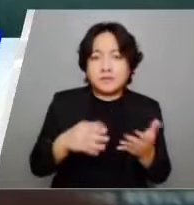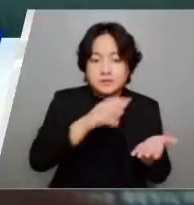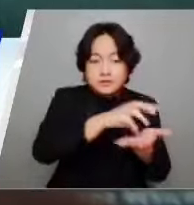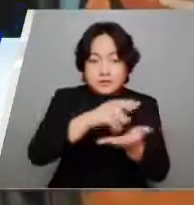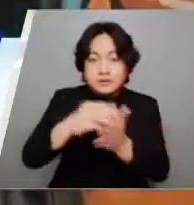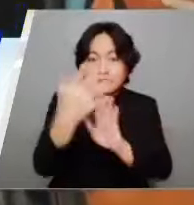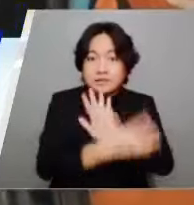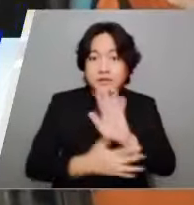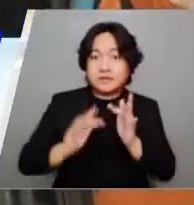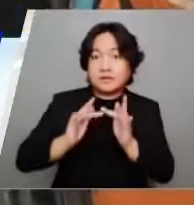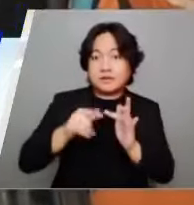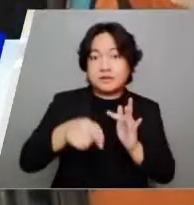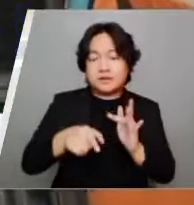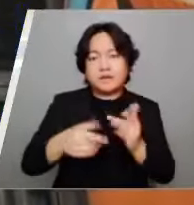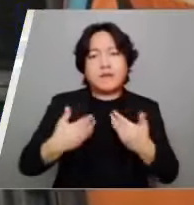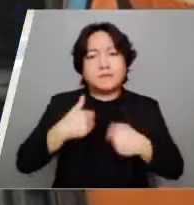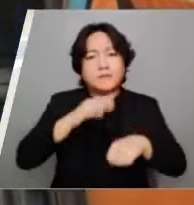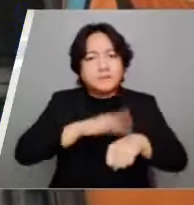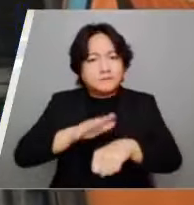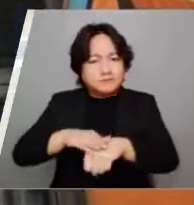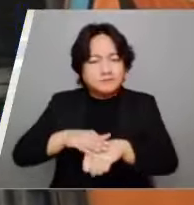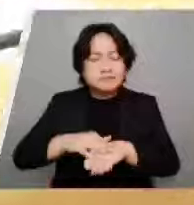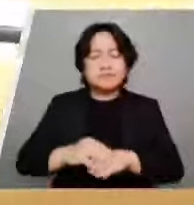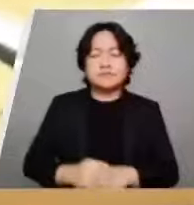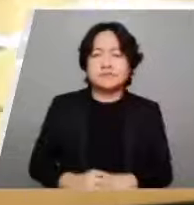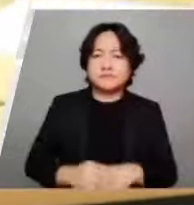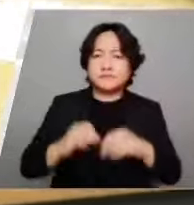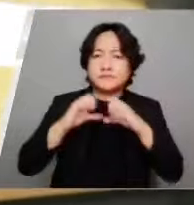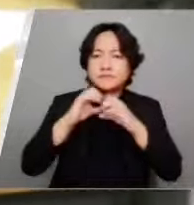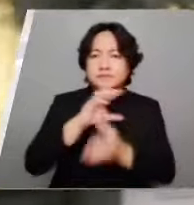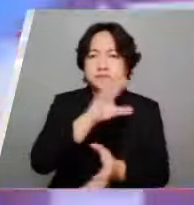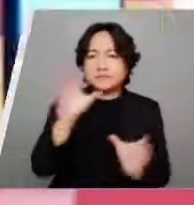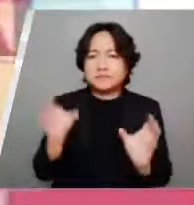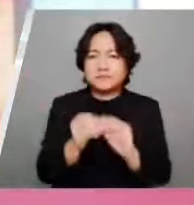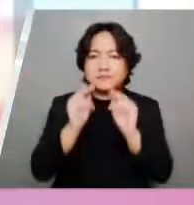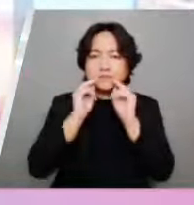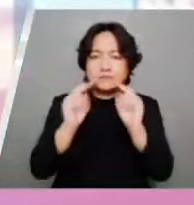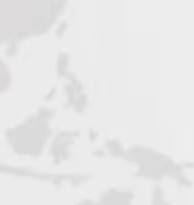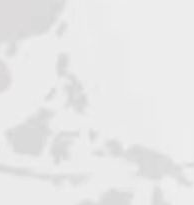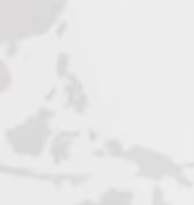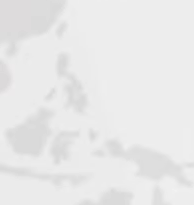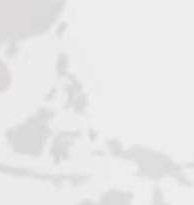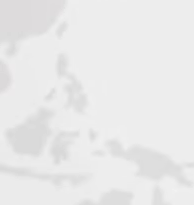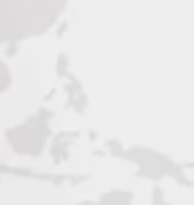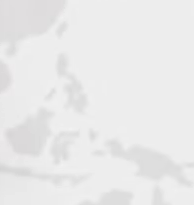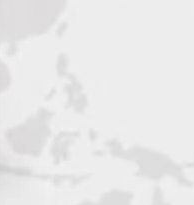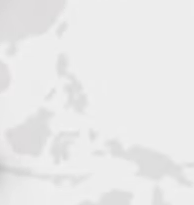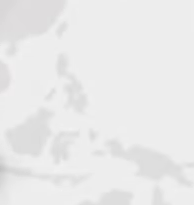landslide. Para sa GMA Integrated News, Rafi Tima ang inyong saksi.